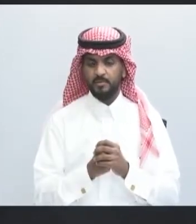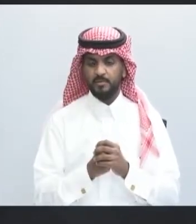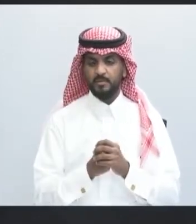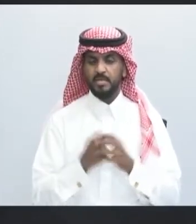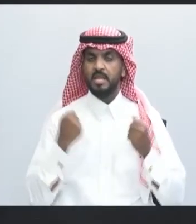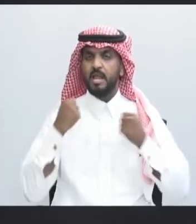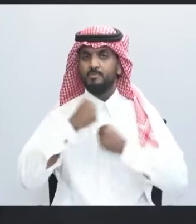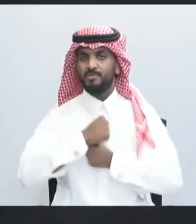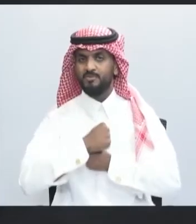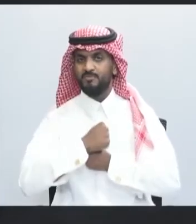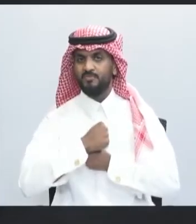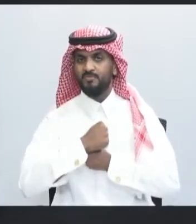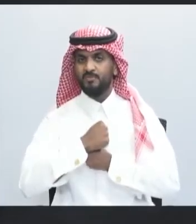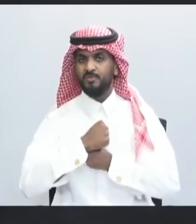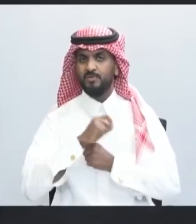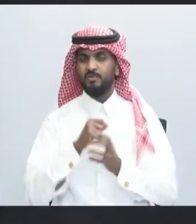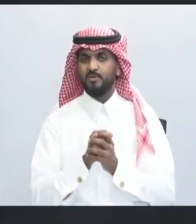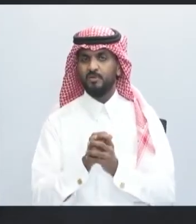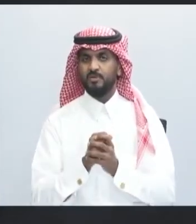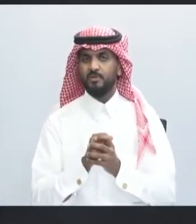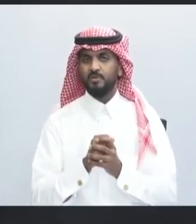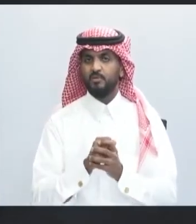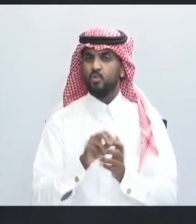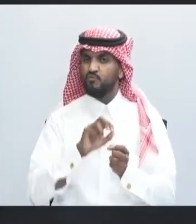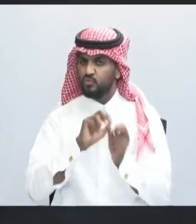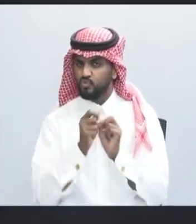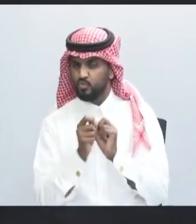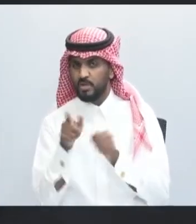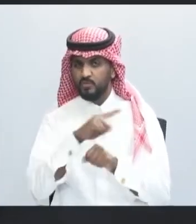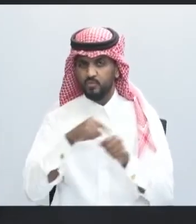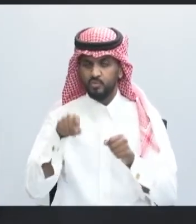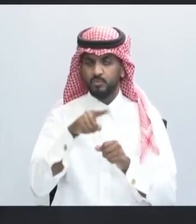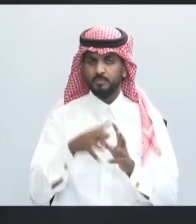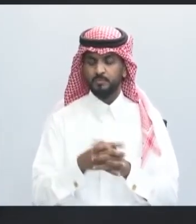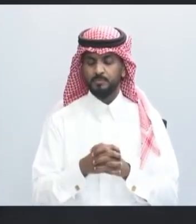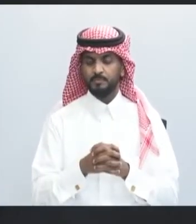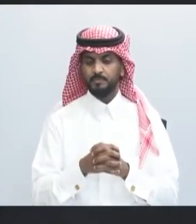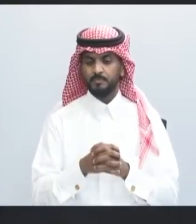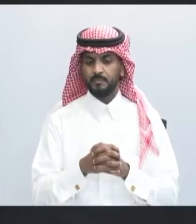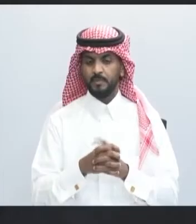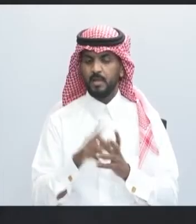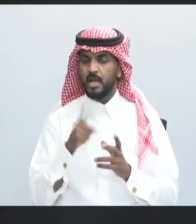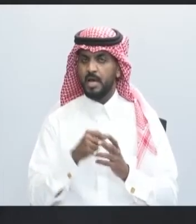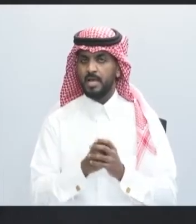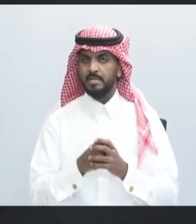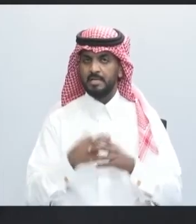نلبسه او يناسب لباس هذا الفصل الخارجي